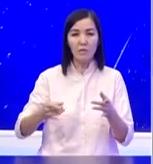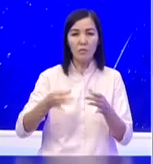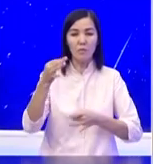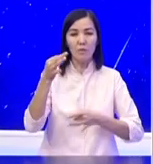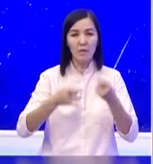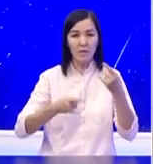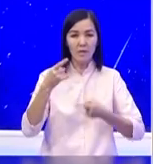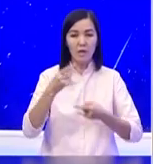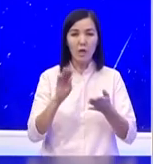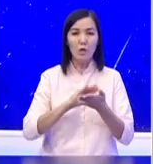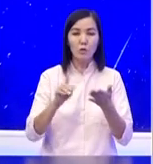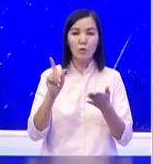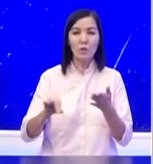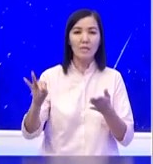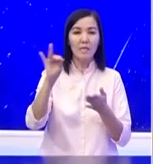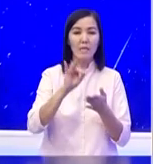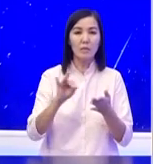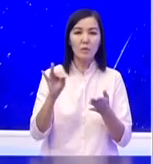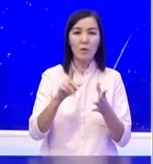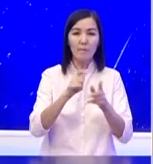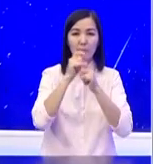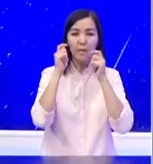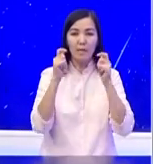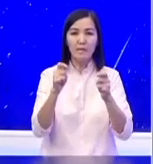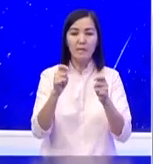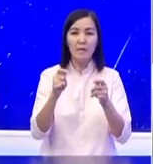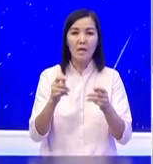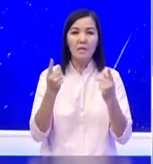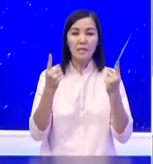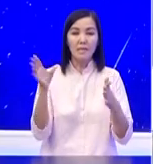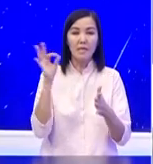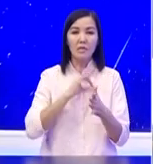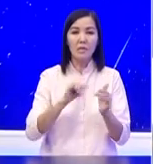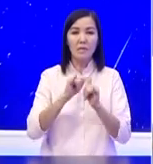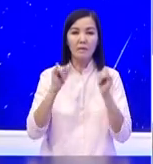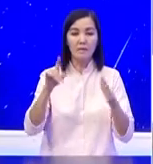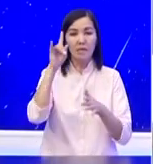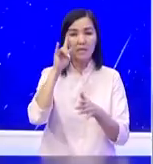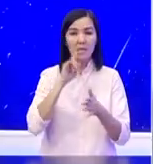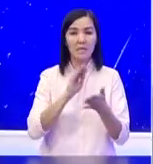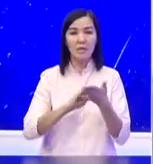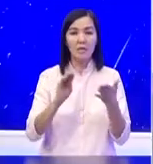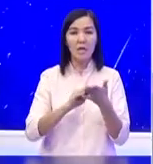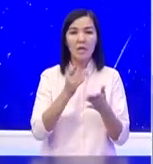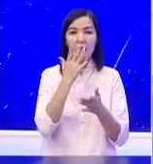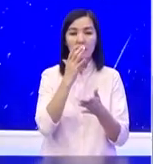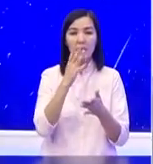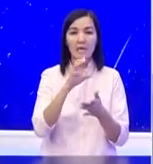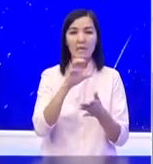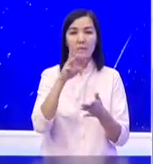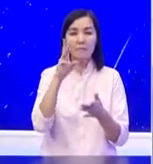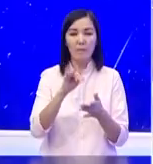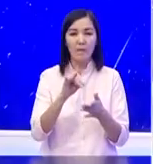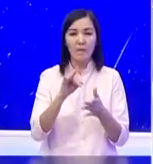ЖТСУ, журналист, историк, удостоен престижной награды за значительный вклад в развитие казахстанской журналистики и национальных СМИ. В круг